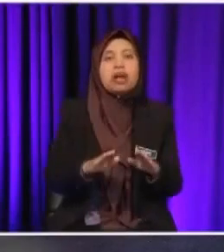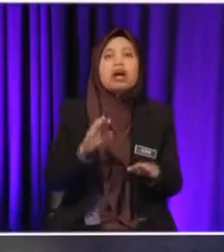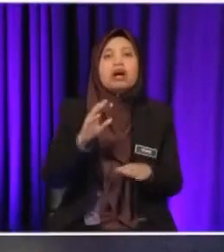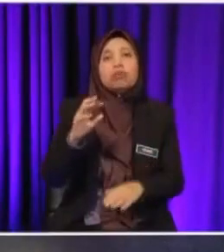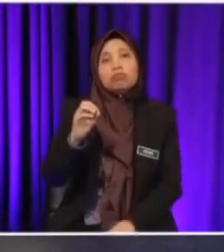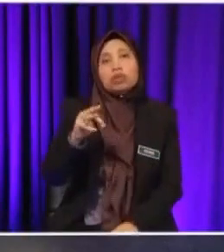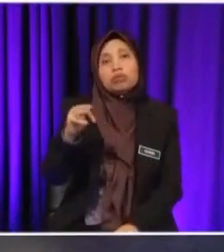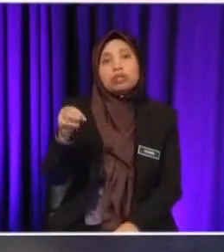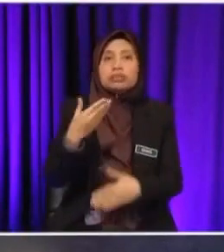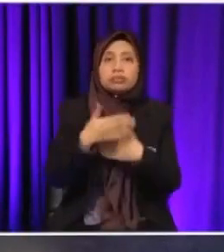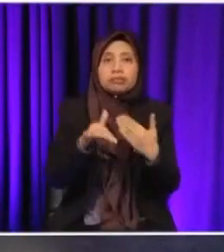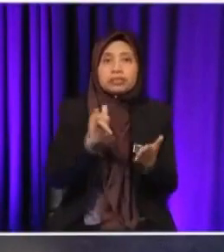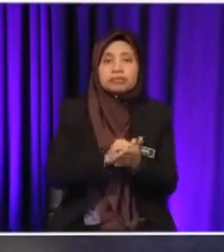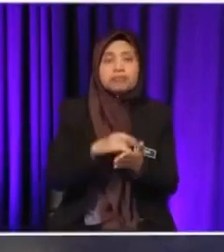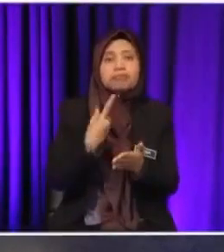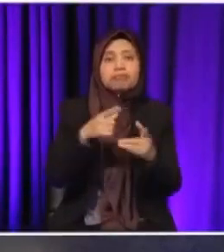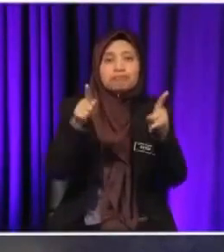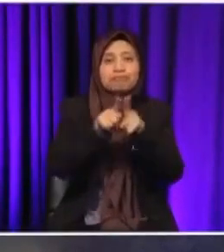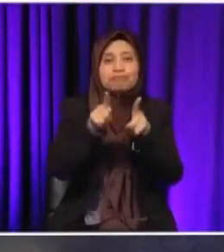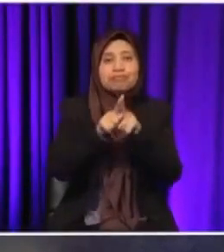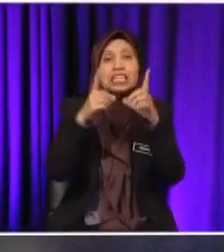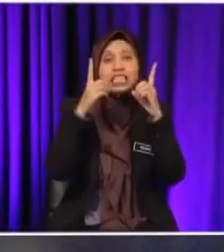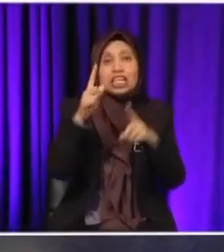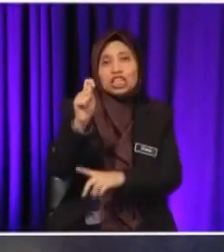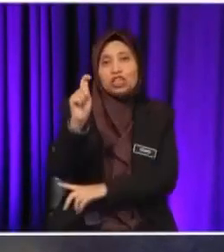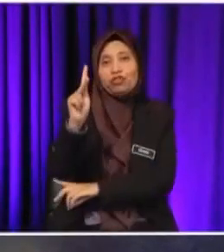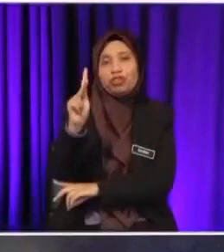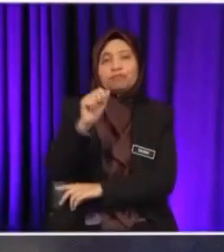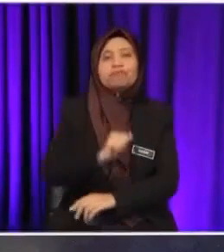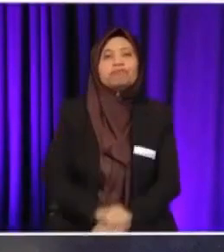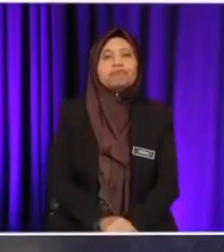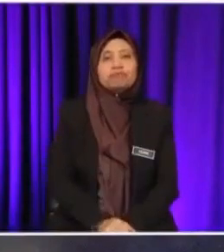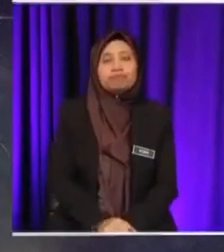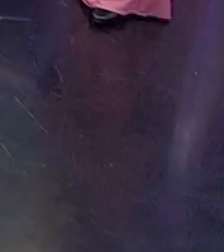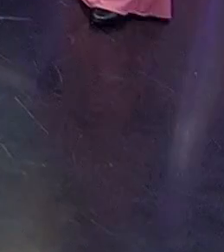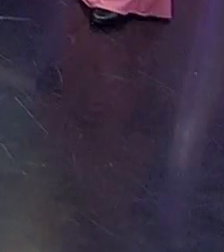murid-murid, kembali lagi sekejap bersama kami di Didik TV KPM.